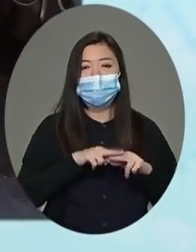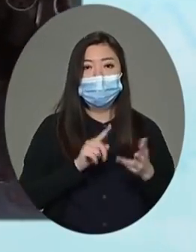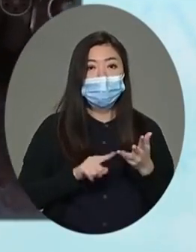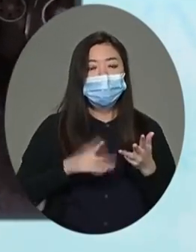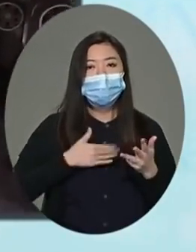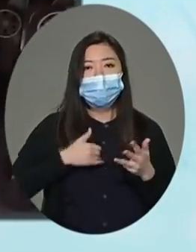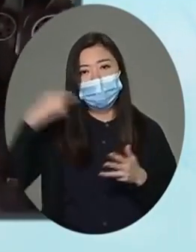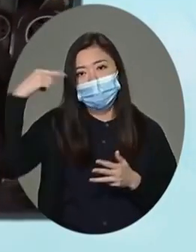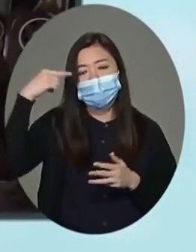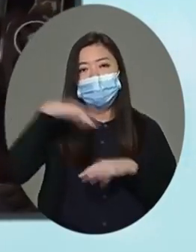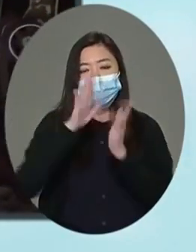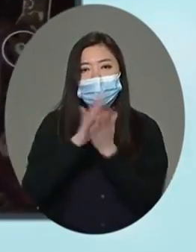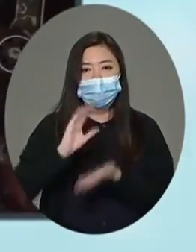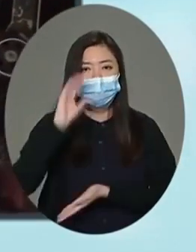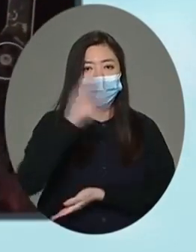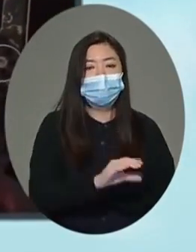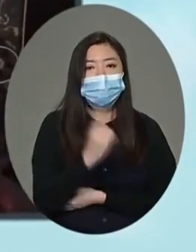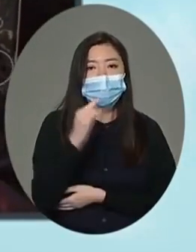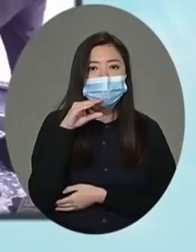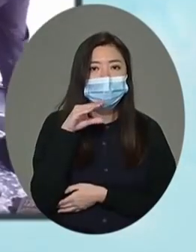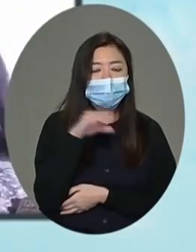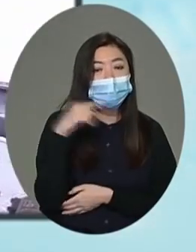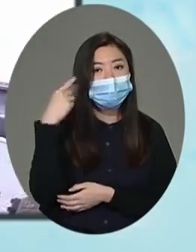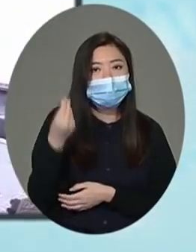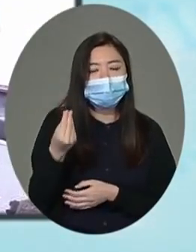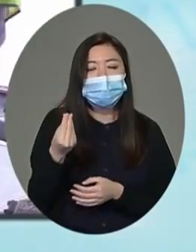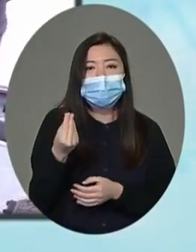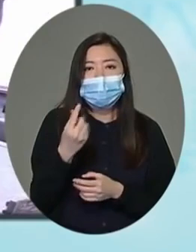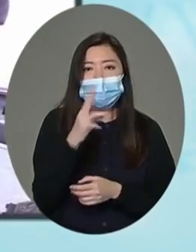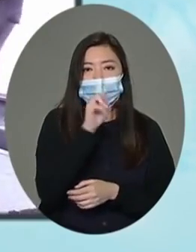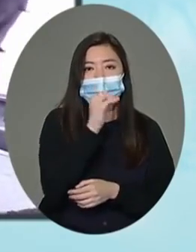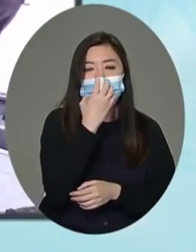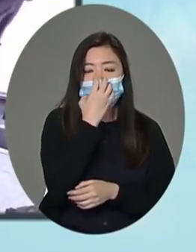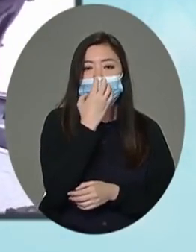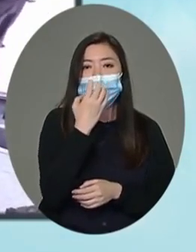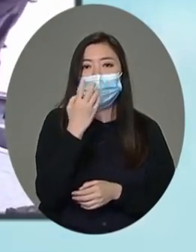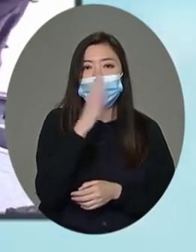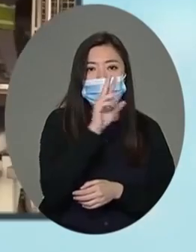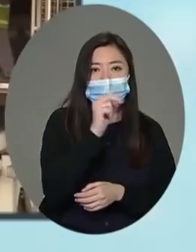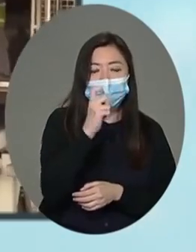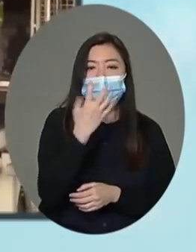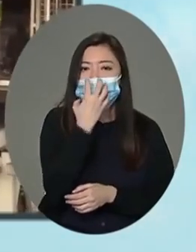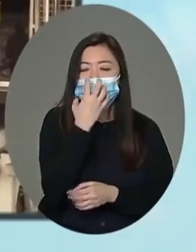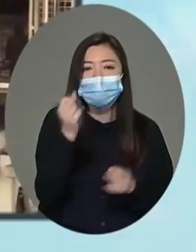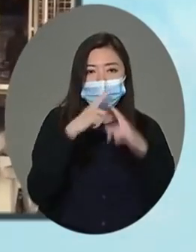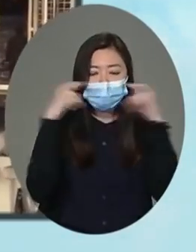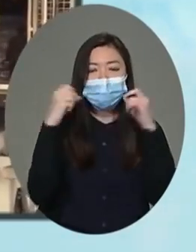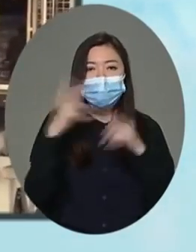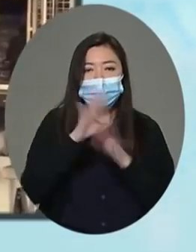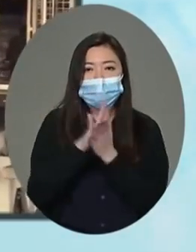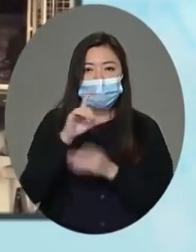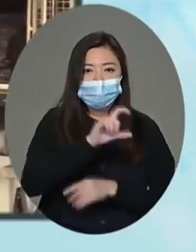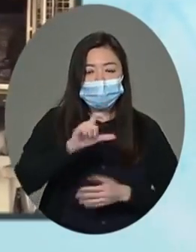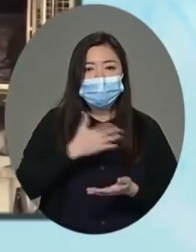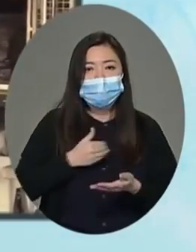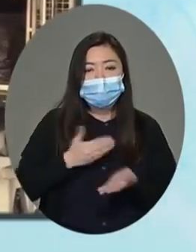会将总值大约1亿美元的 N95 口罩、氧气樽和100万份快速测试剂运抵印度。早前